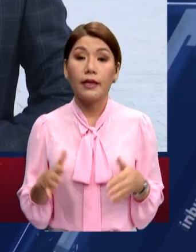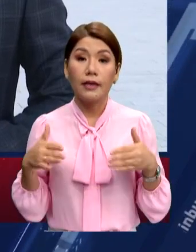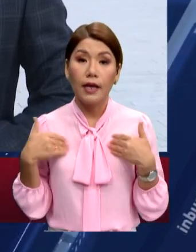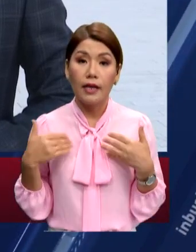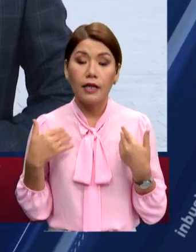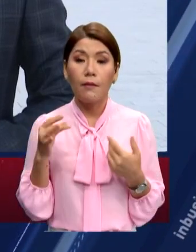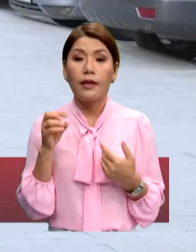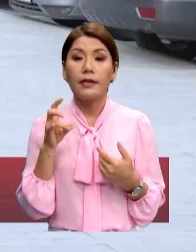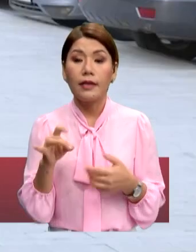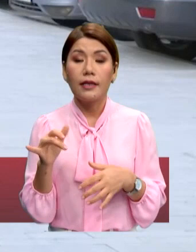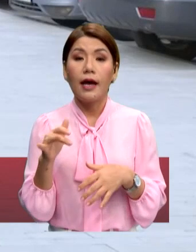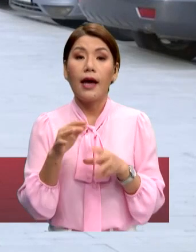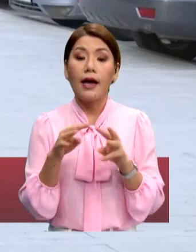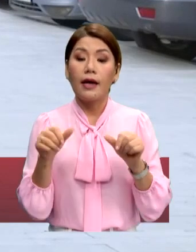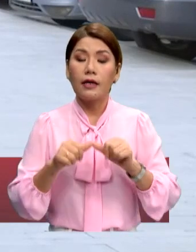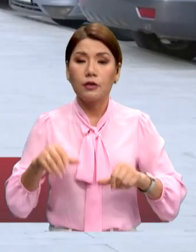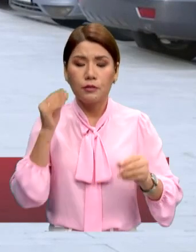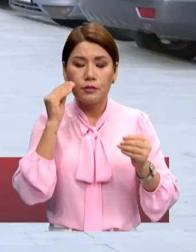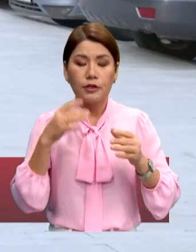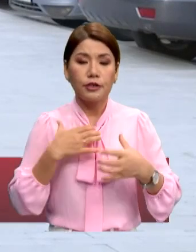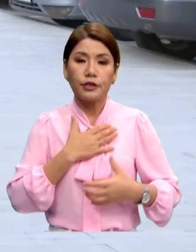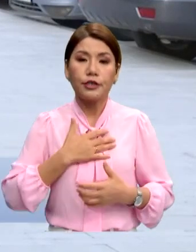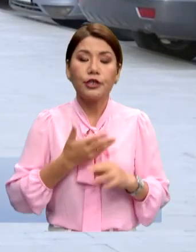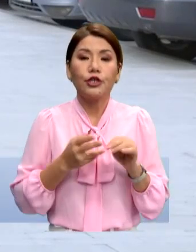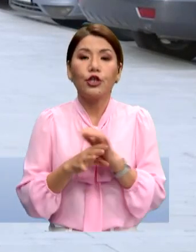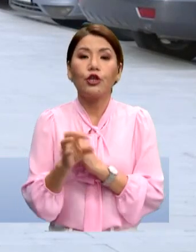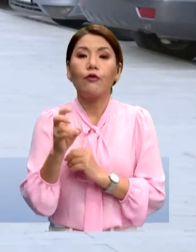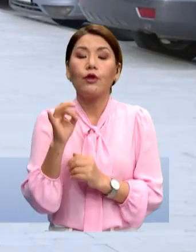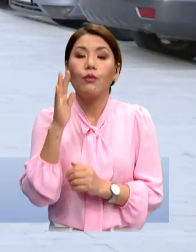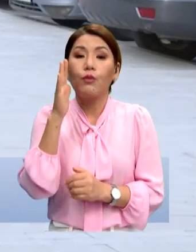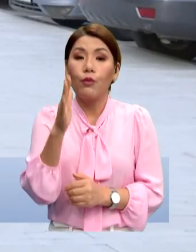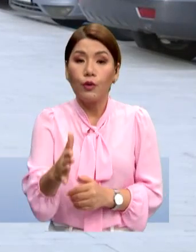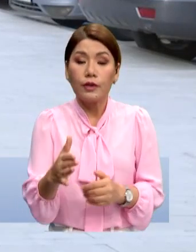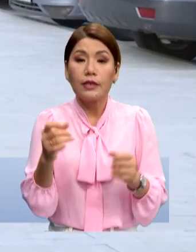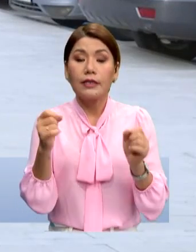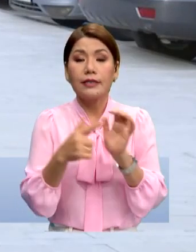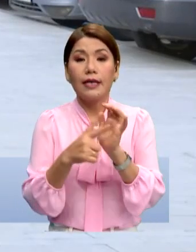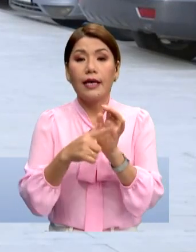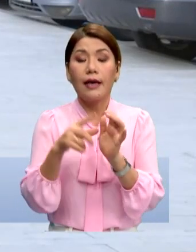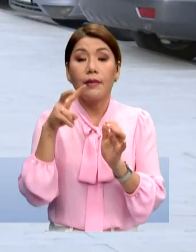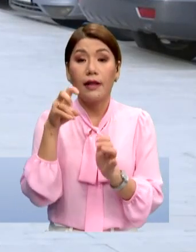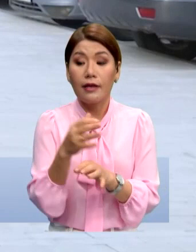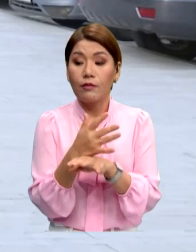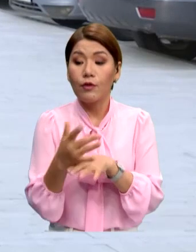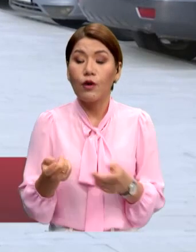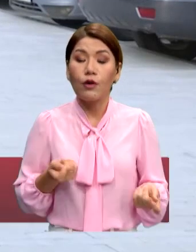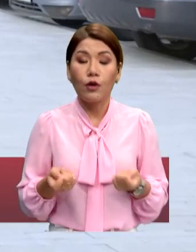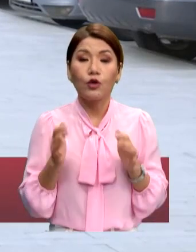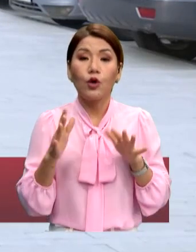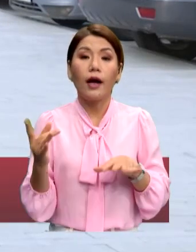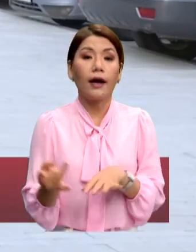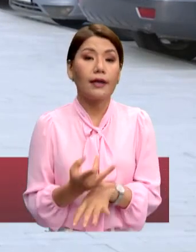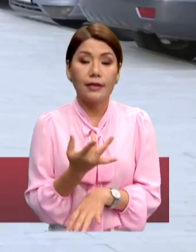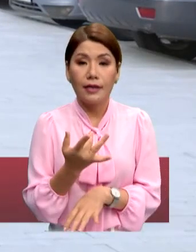Здравствуйте, Мадина. Эксперты в не меньшем замешательстве, ведь срок полномочий президента будет составлять 7 лет. При этом руководить страной он сможет лишь один